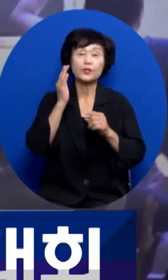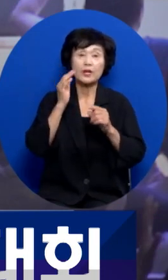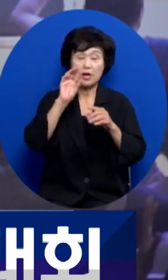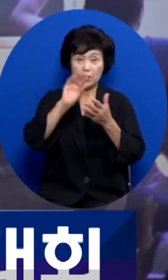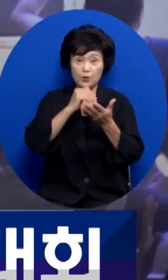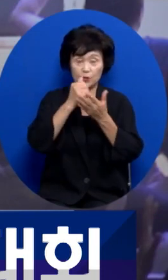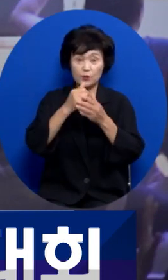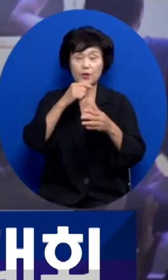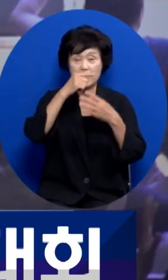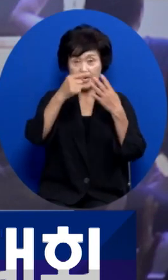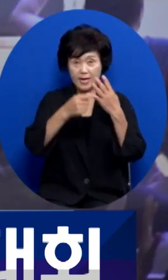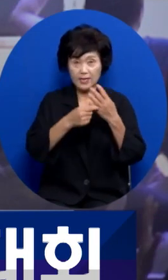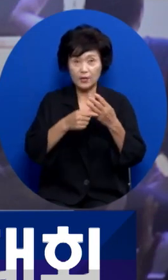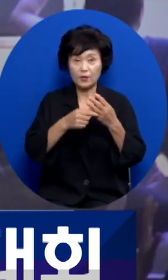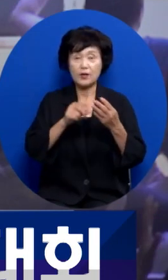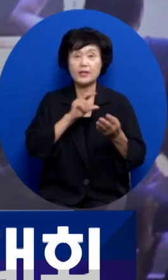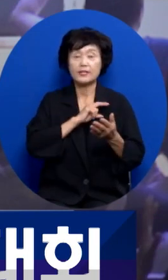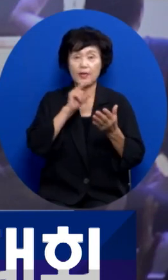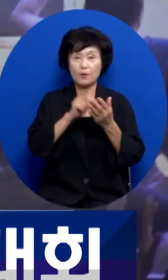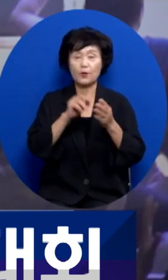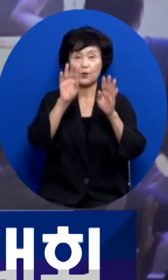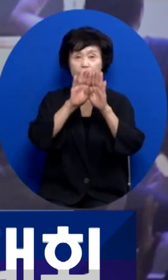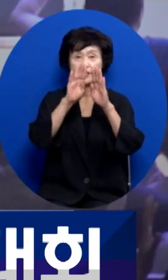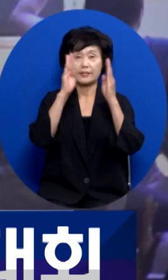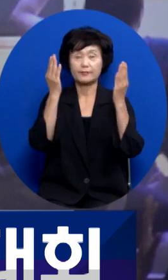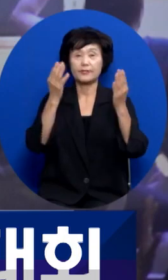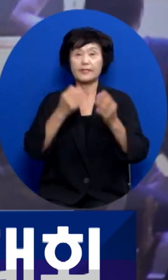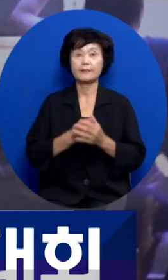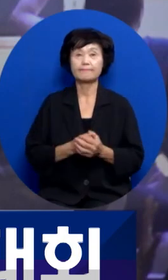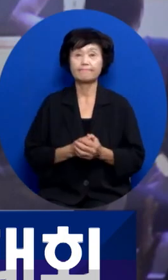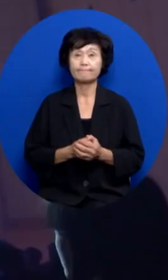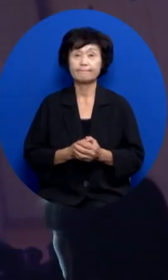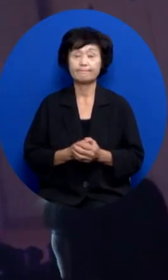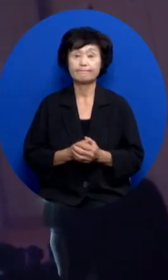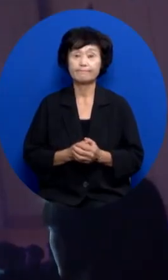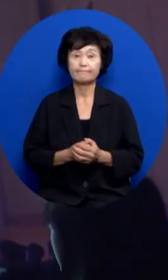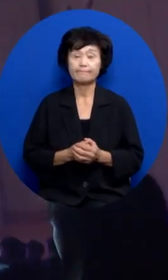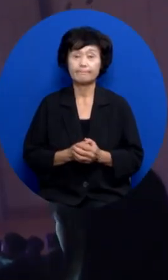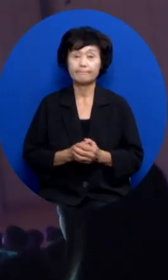주제로 개최했습니다. 황시은 기자가 전합니다.